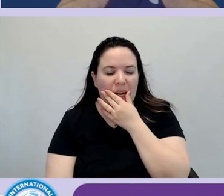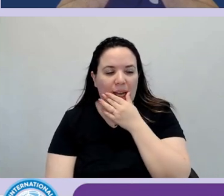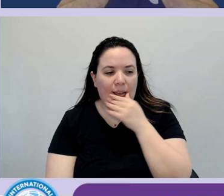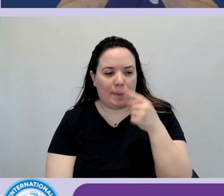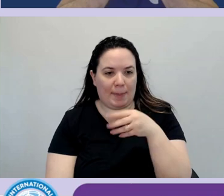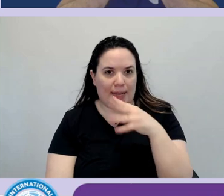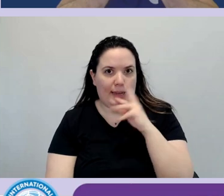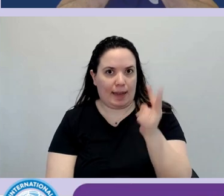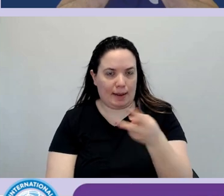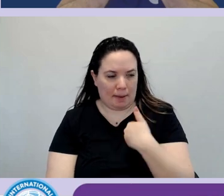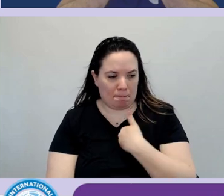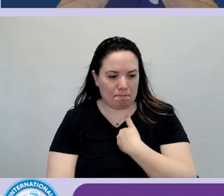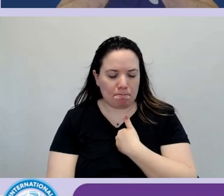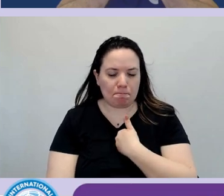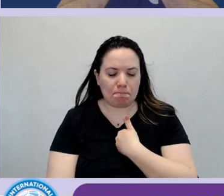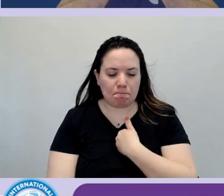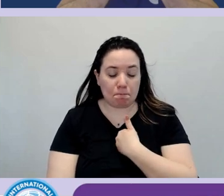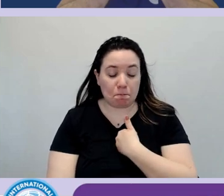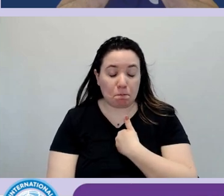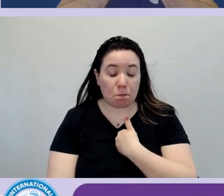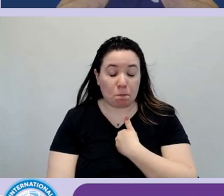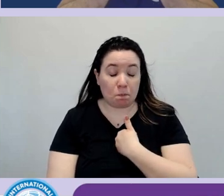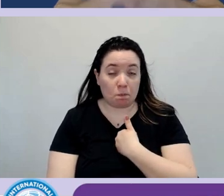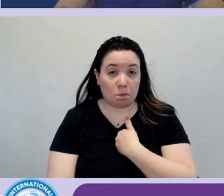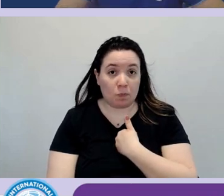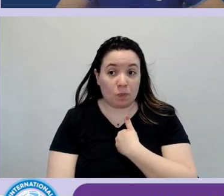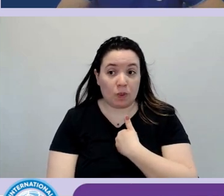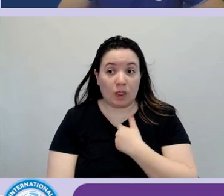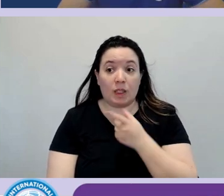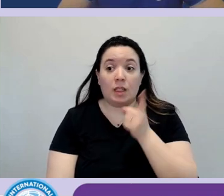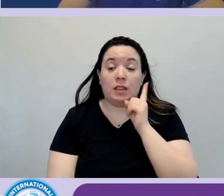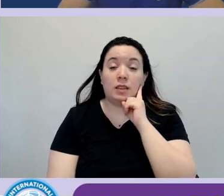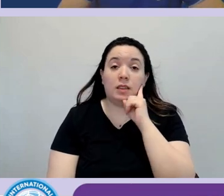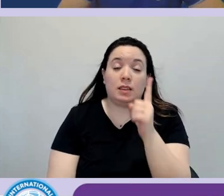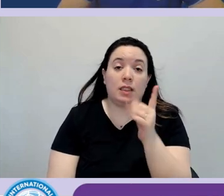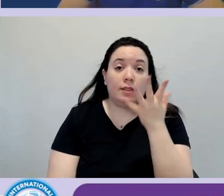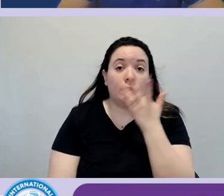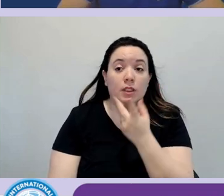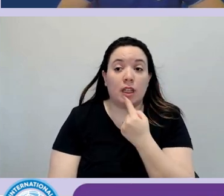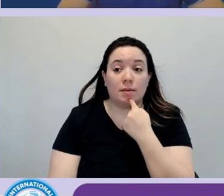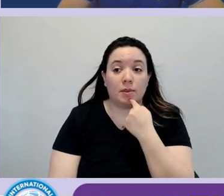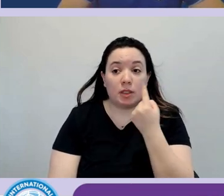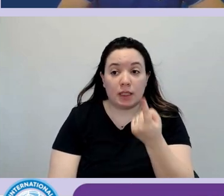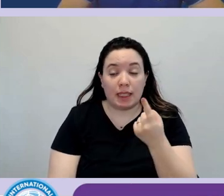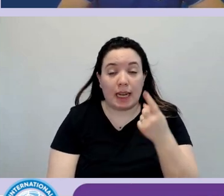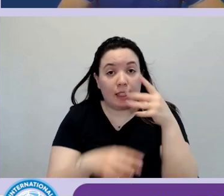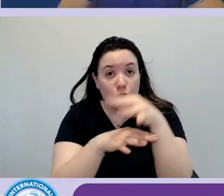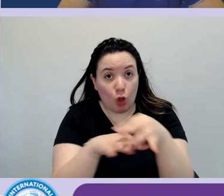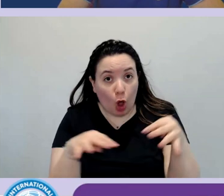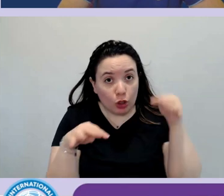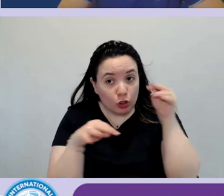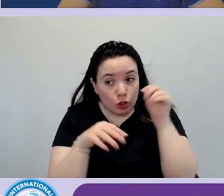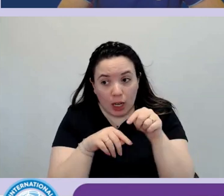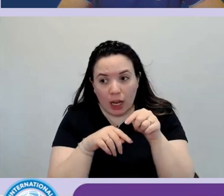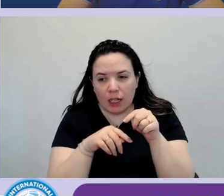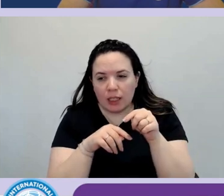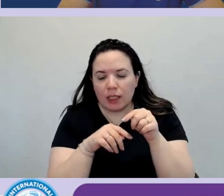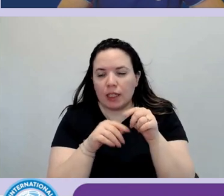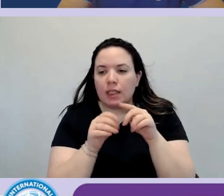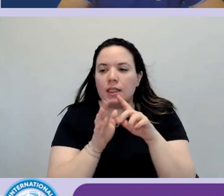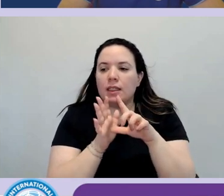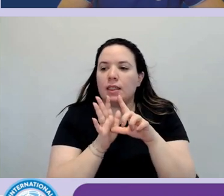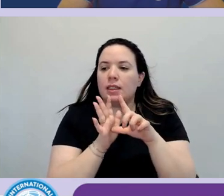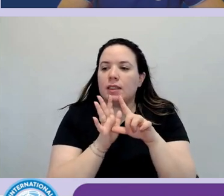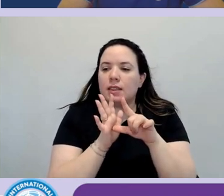sì Eh se parliamo di social Allora fino a qualche anno fa